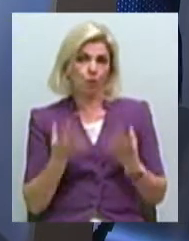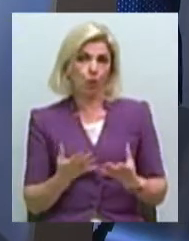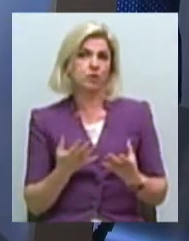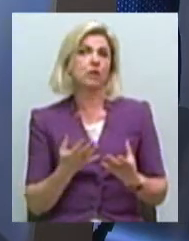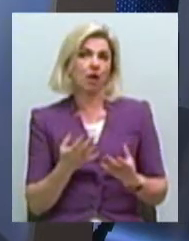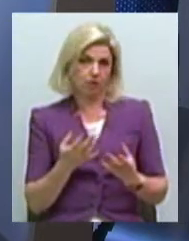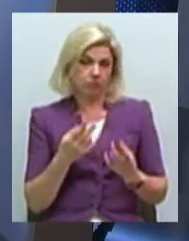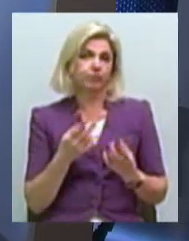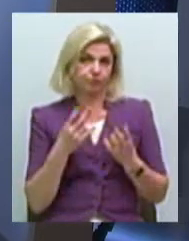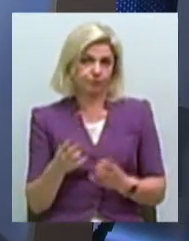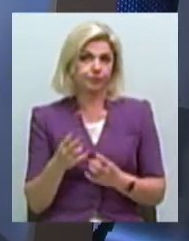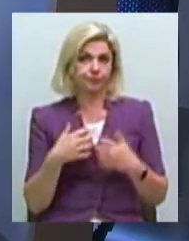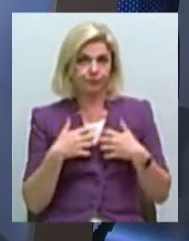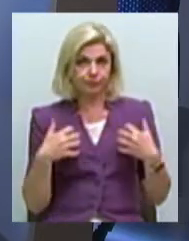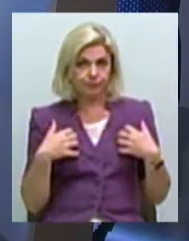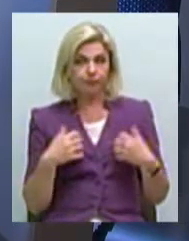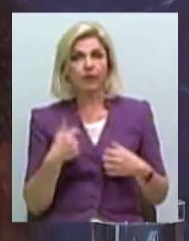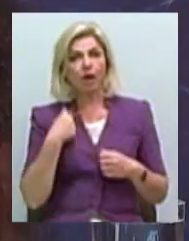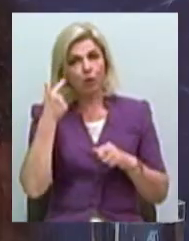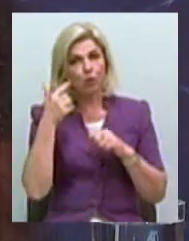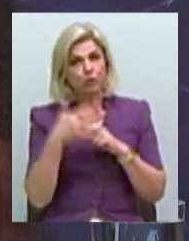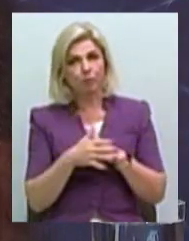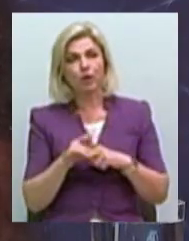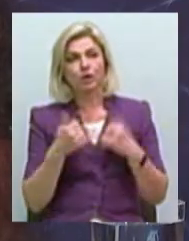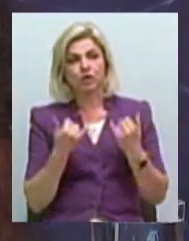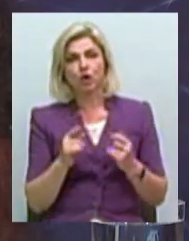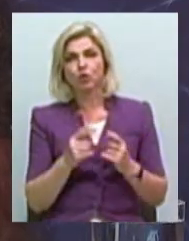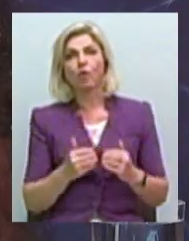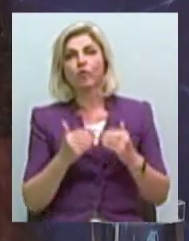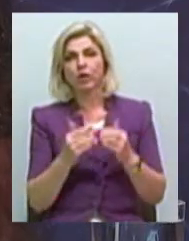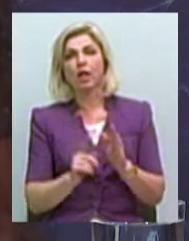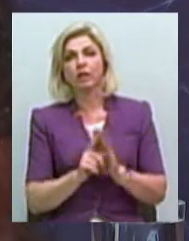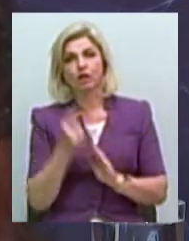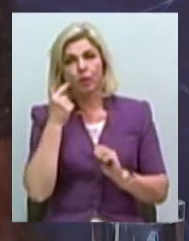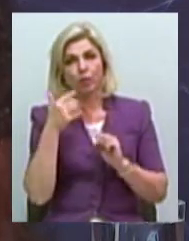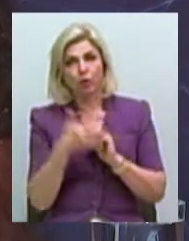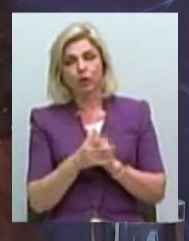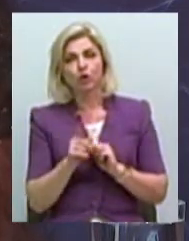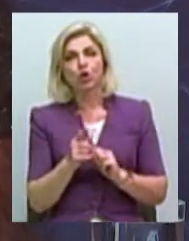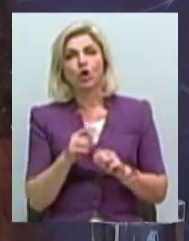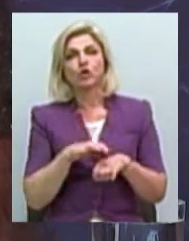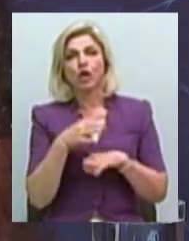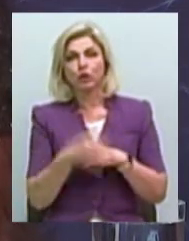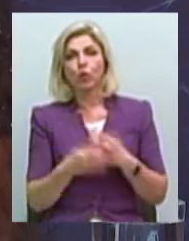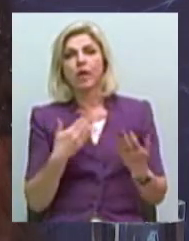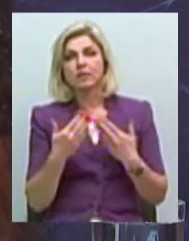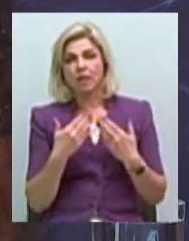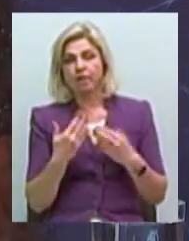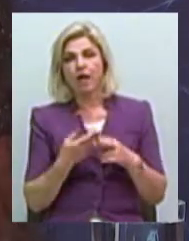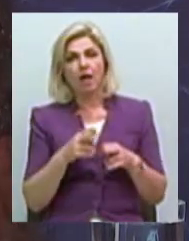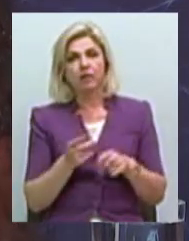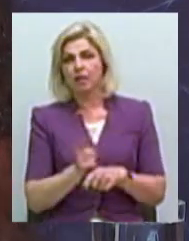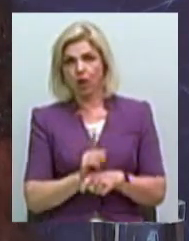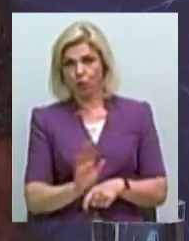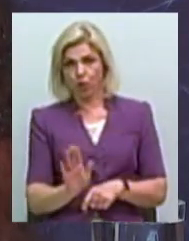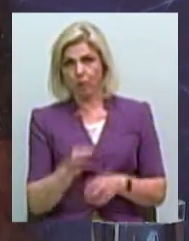що. Я розумію, що зараз ми на кроці до того, щоб почати розуміти, що насправді жорстоке ставлення – це не є норма до будь-кого. Тобто